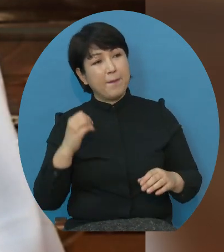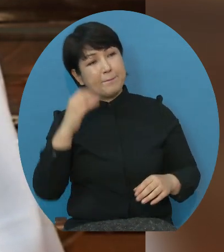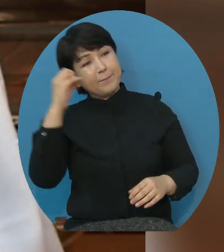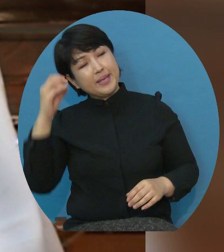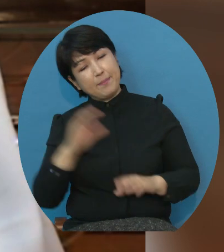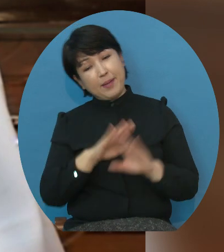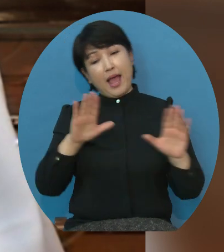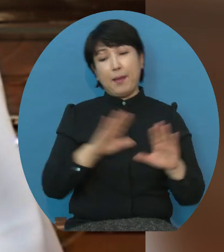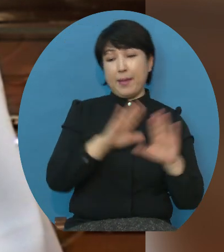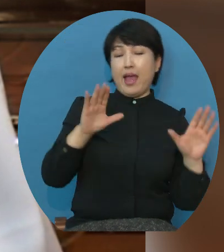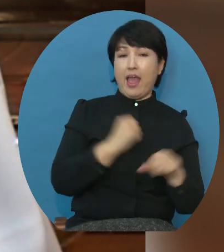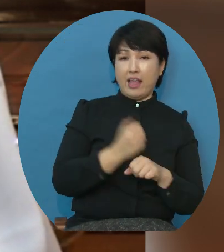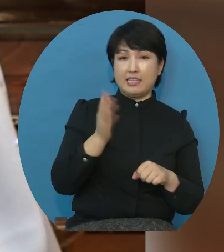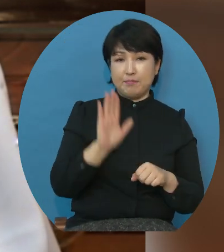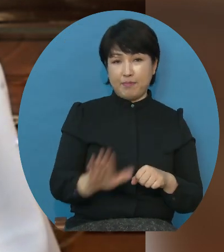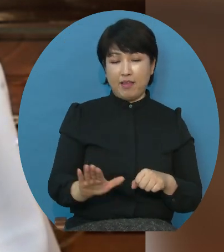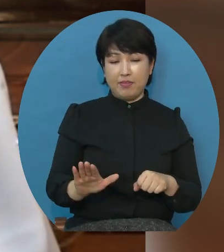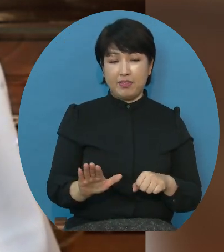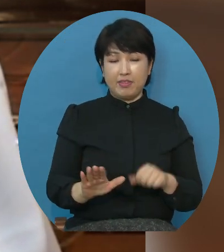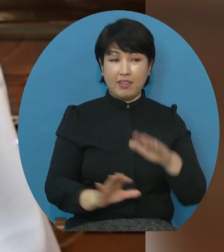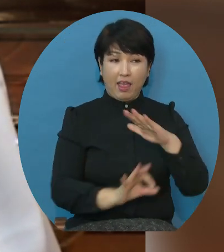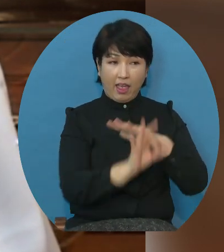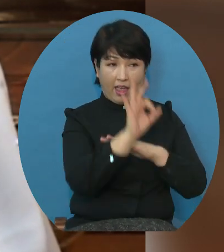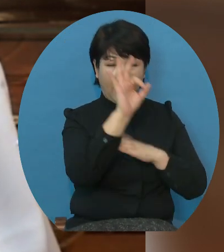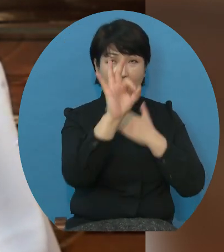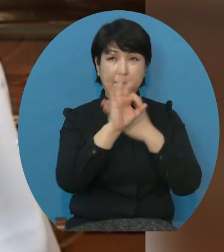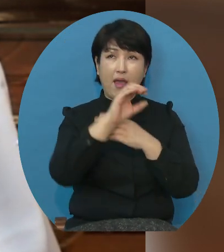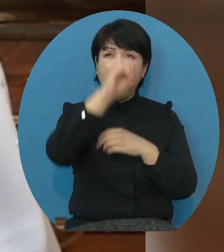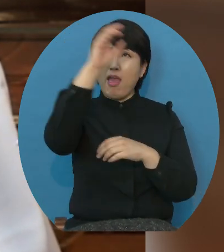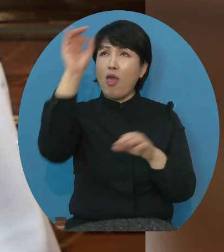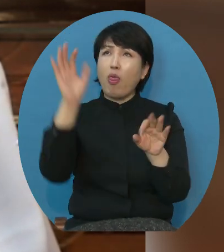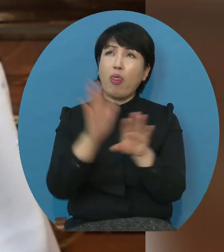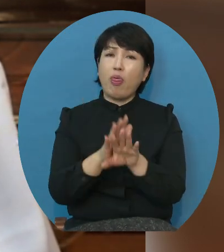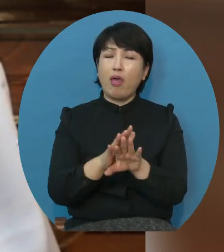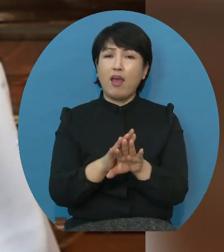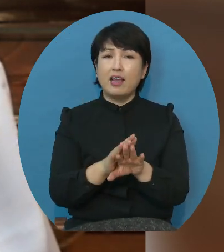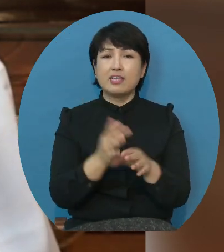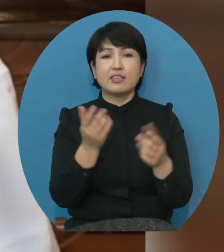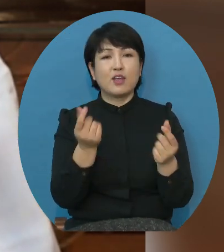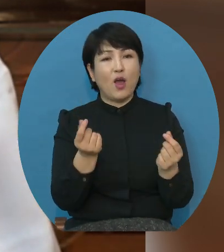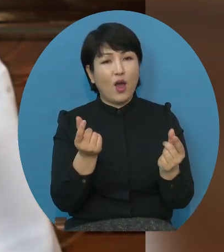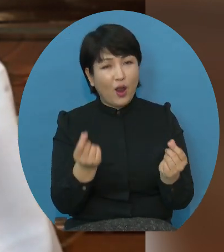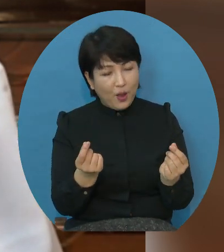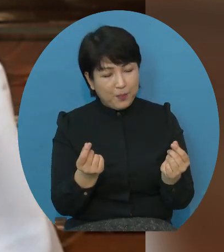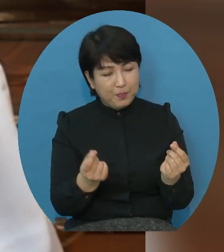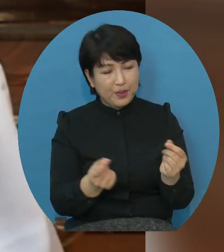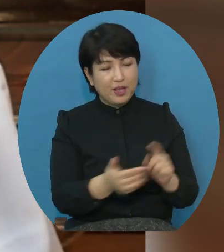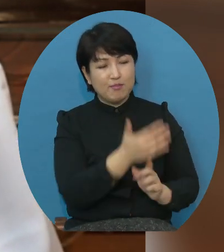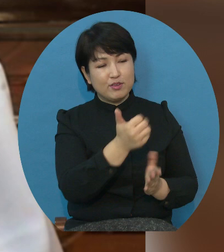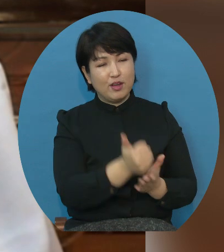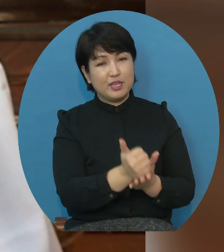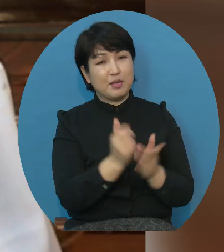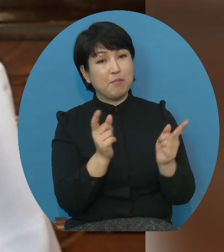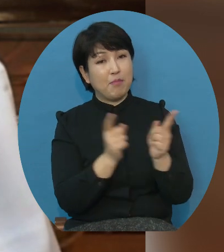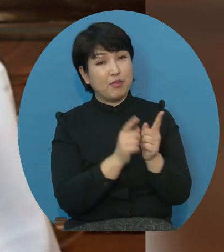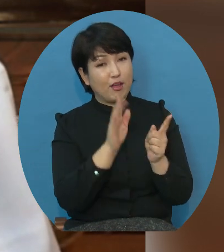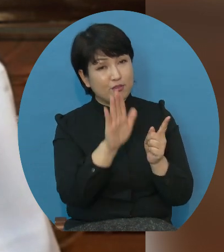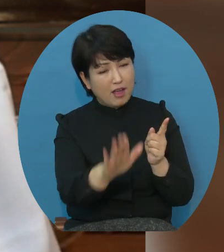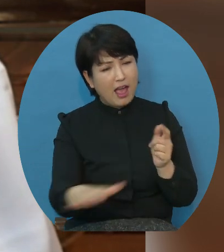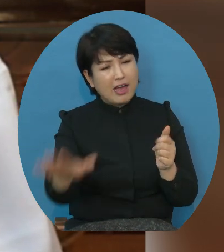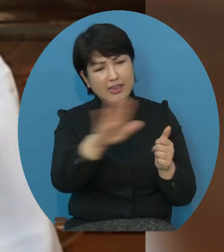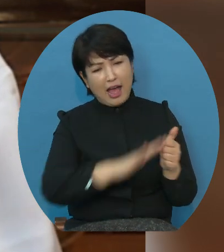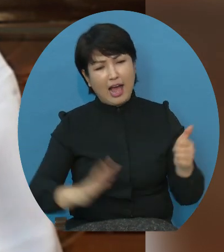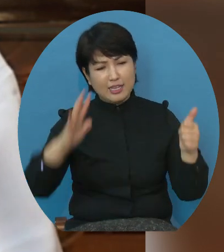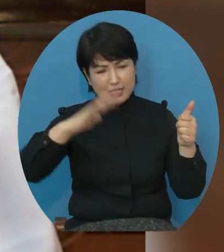하나가 아침에 태양이 떠오르면 흔적도 없어지는 것처럼 보다 표 하니까 사람들이 다